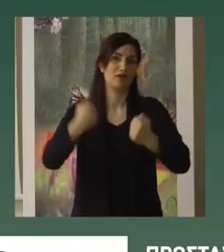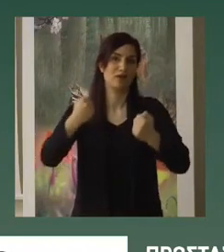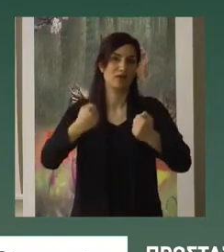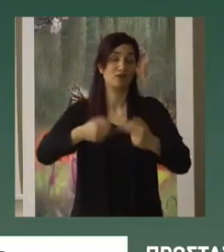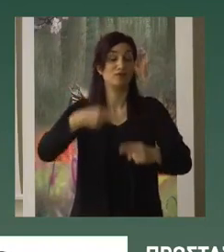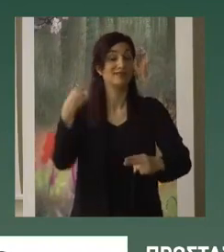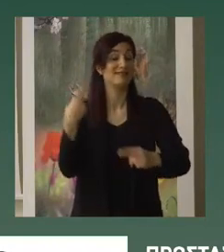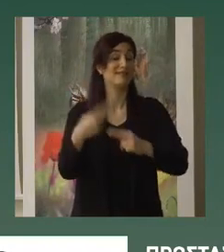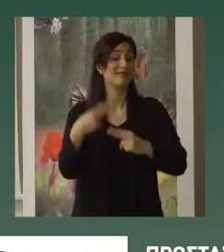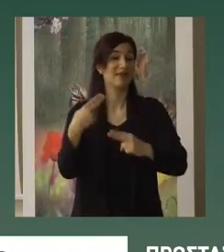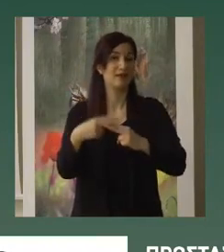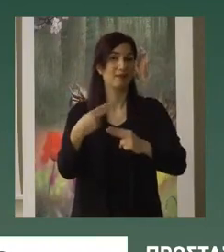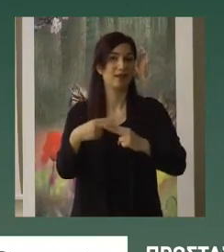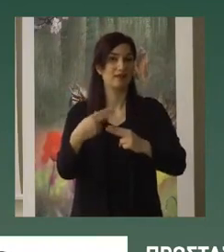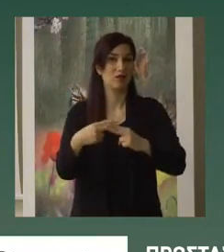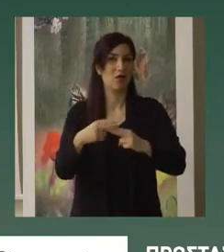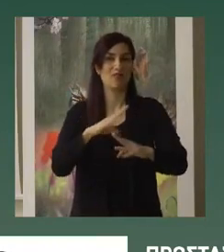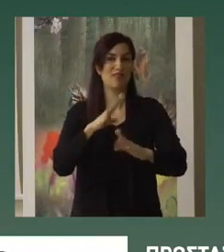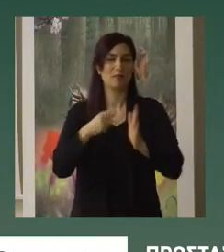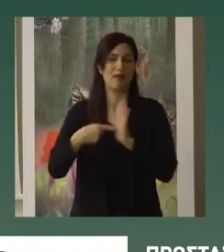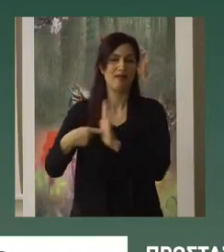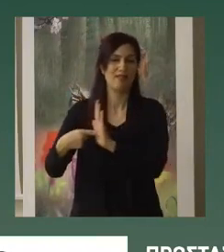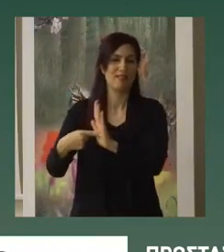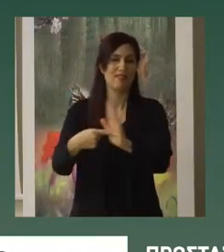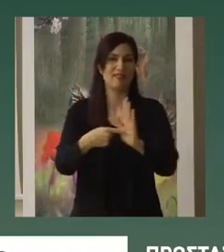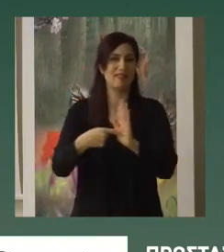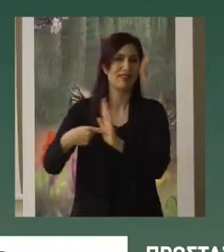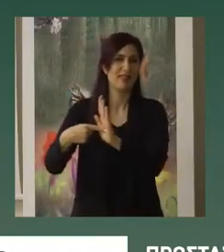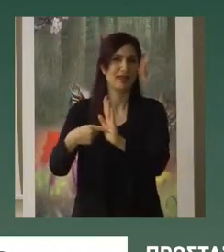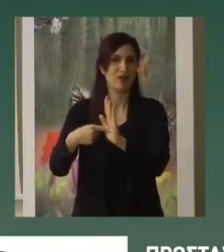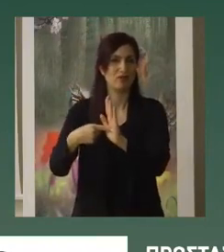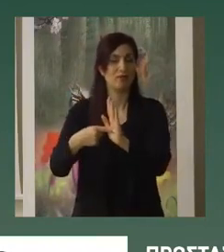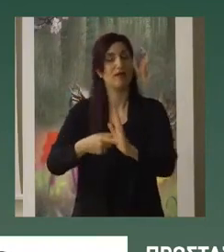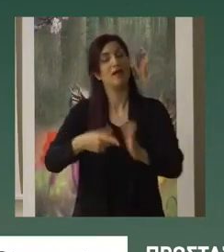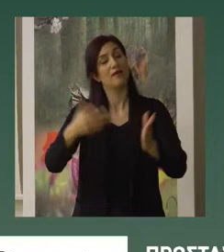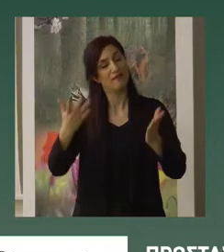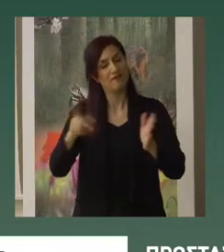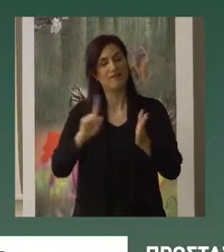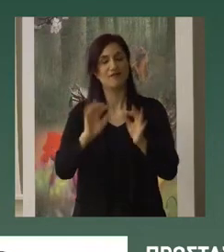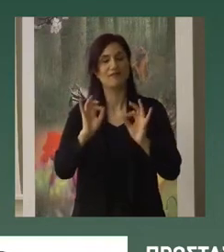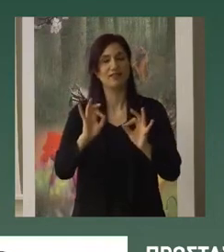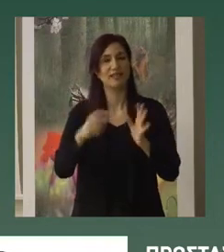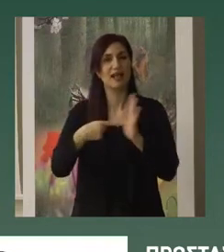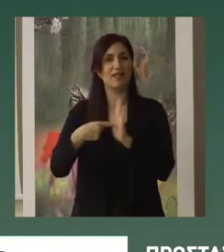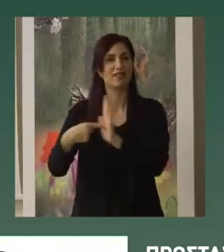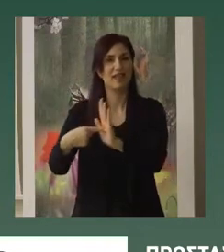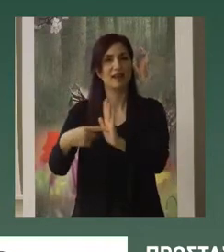και μόνο, έχει και αυτό σημασία να το κάνεις πιλωτικά για να παίρνει κάποιος το παράδειγμα, αλλά η εισαγωγή